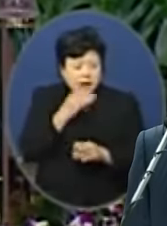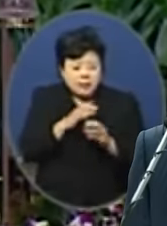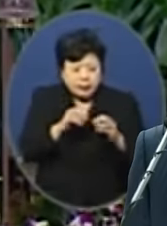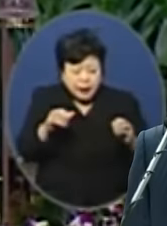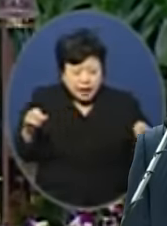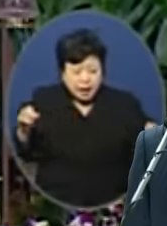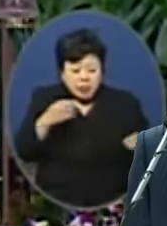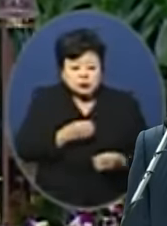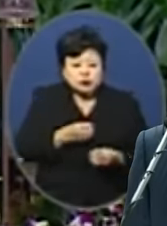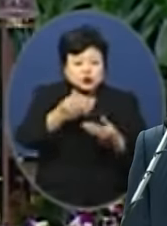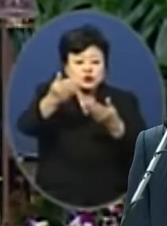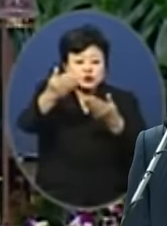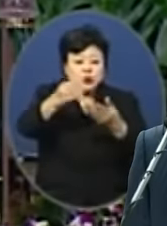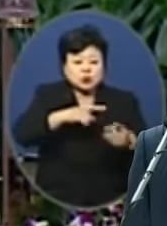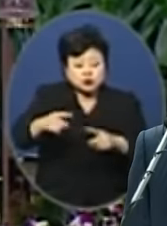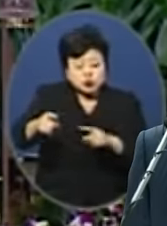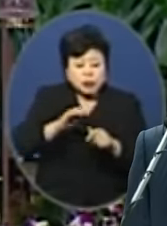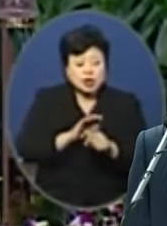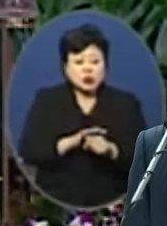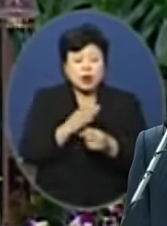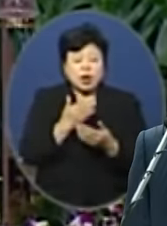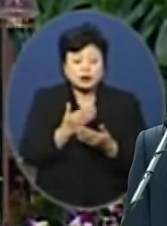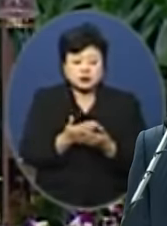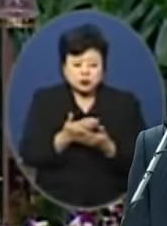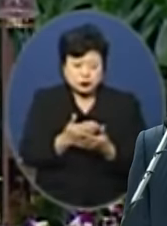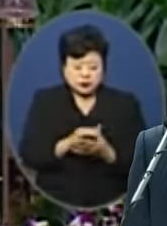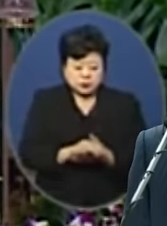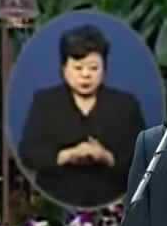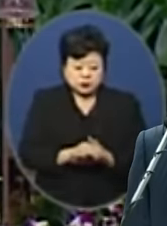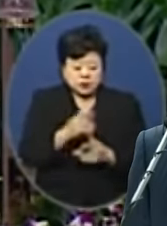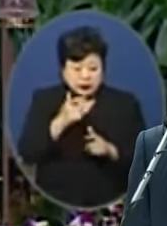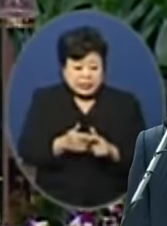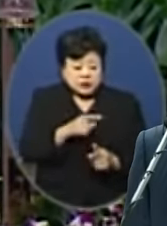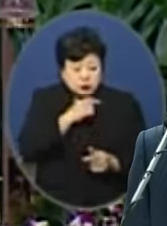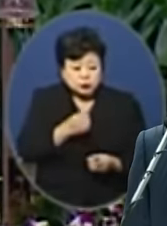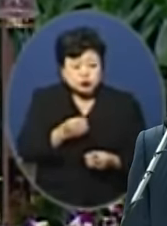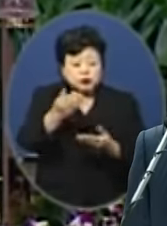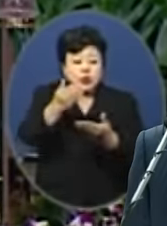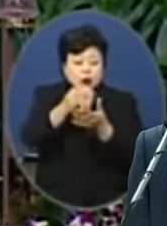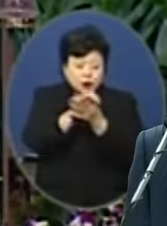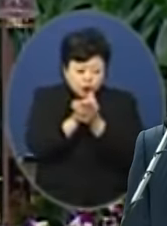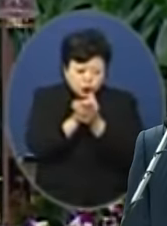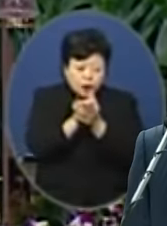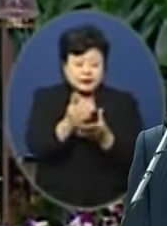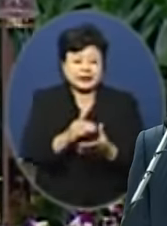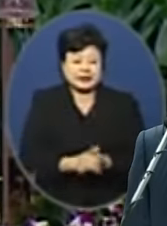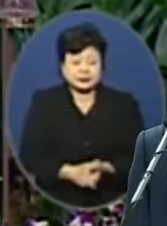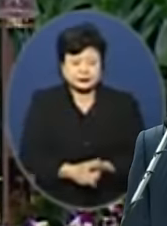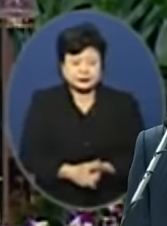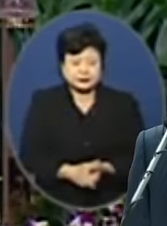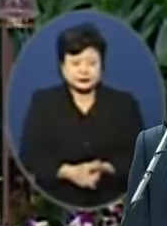흐르는 축복을 누리게 도와주시옵소서. 예수 이름으로 축복하고 기도합니다. 아멘.